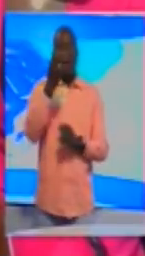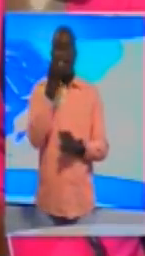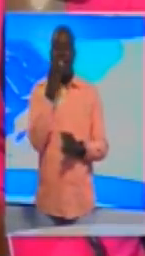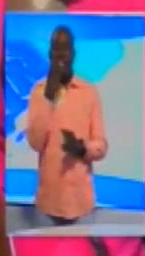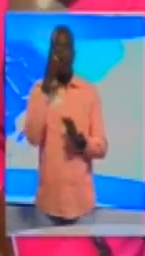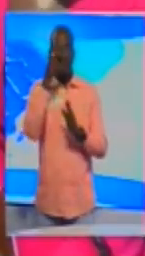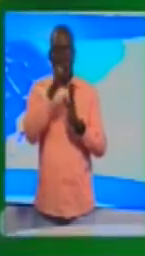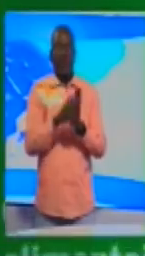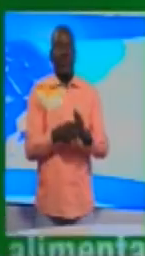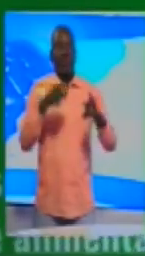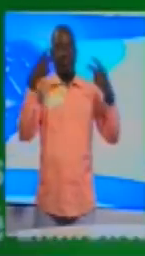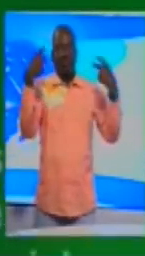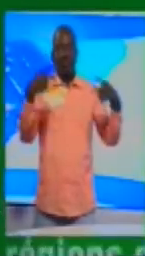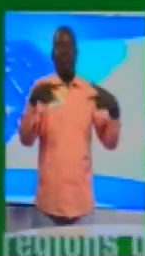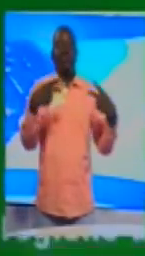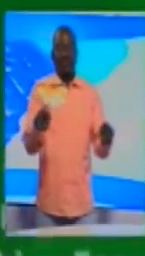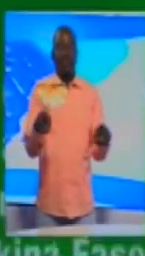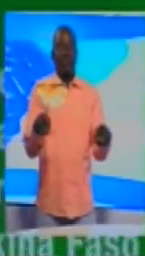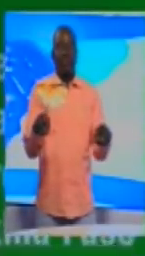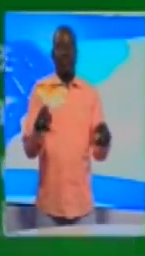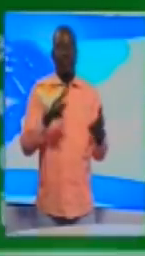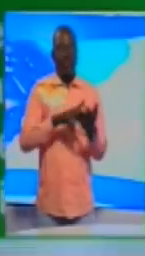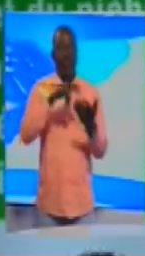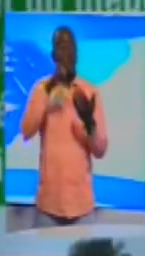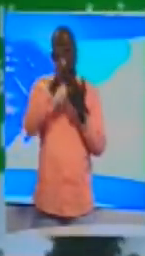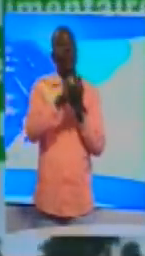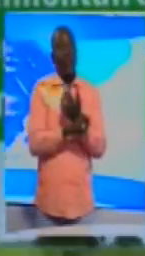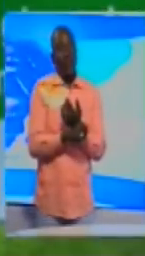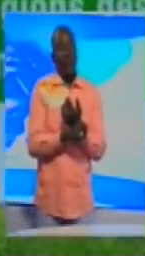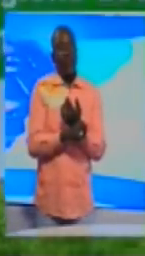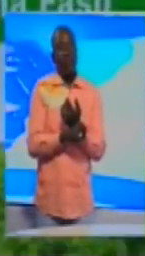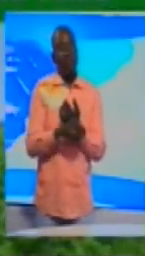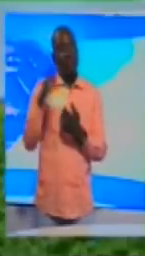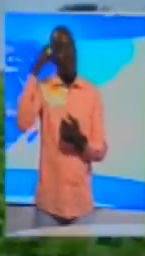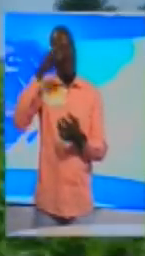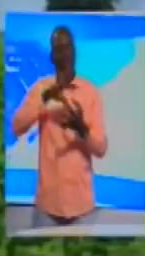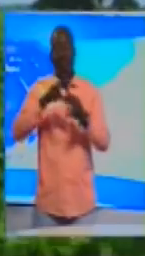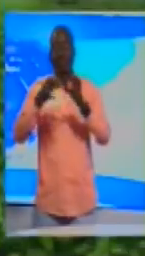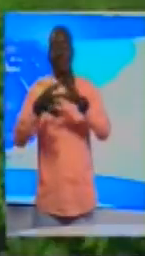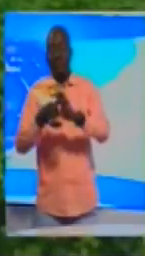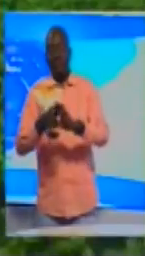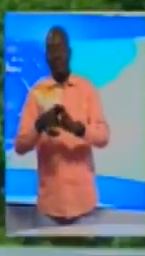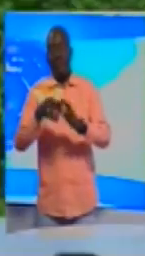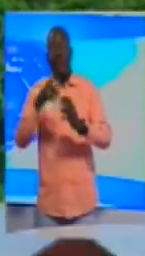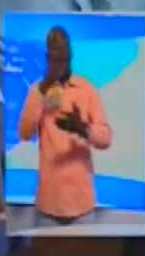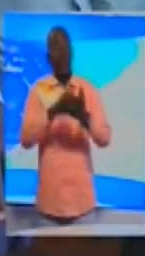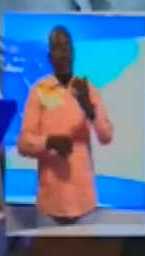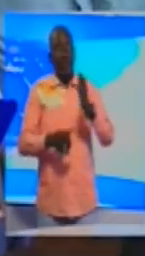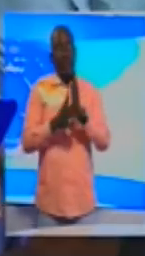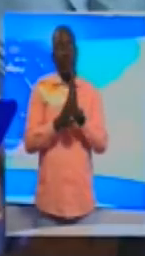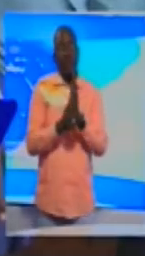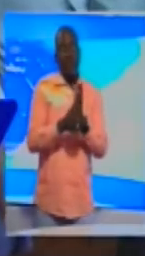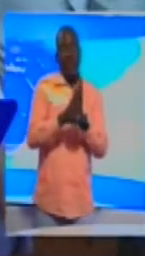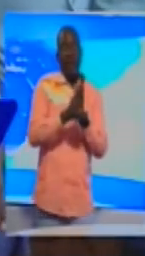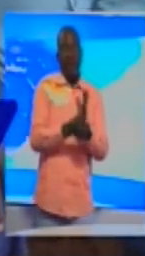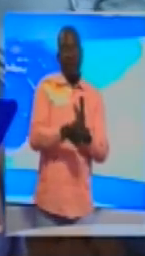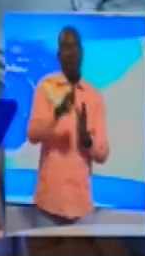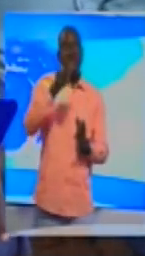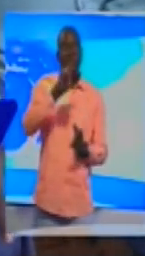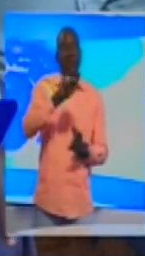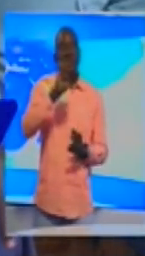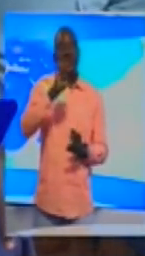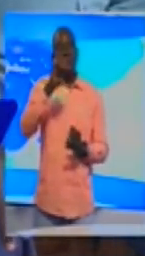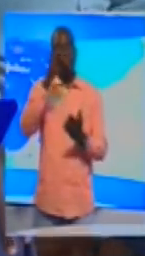consommation et pour la vente. Le projet intitulé « Intensifier les chaînes de valeur du maïs et du niébé pour améliorer